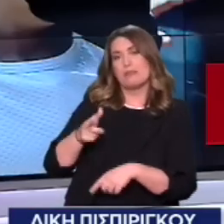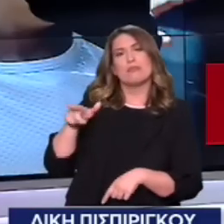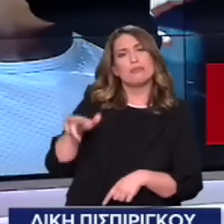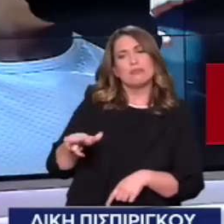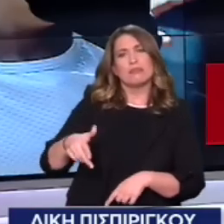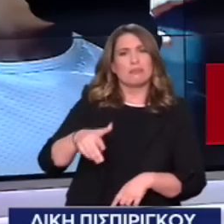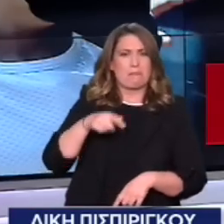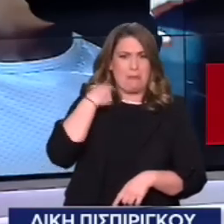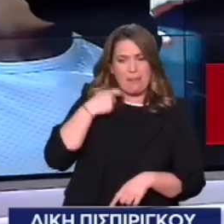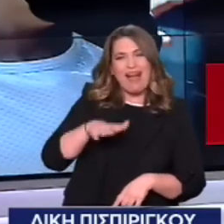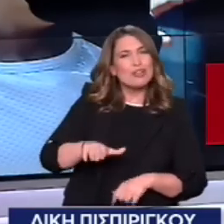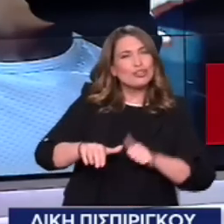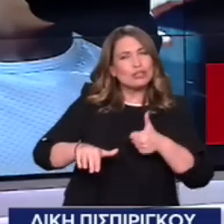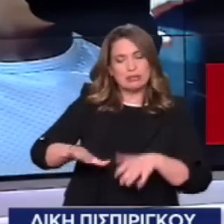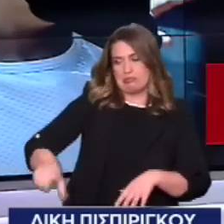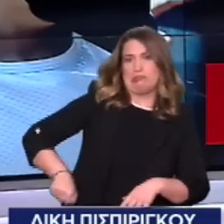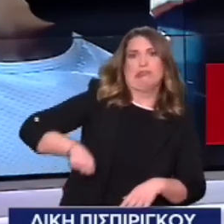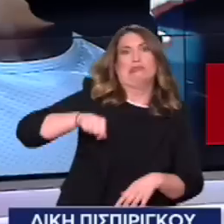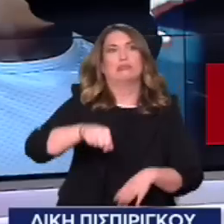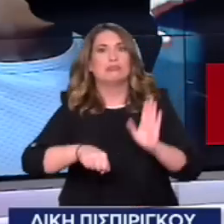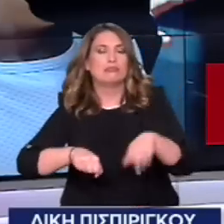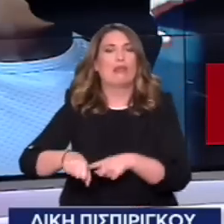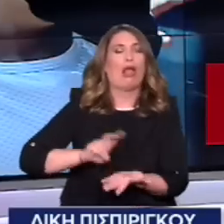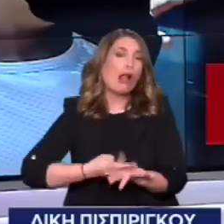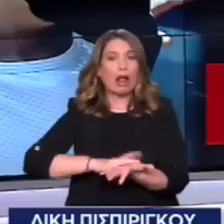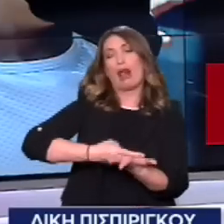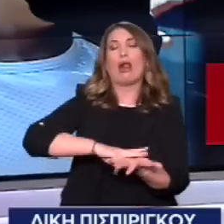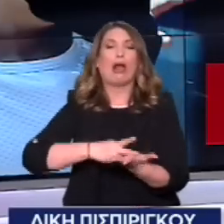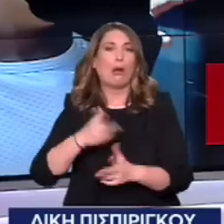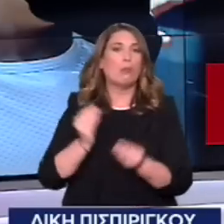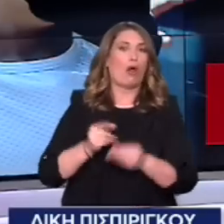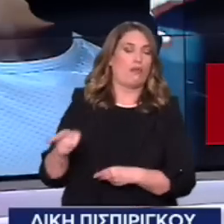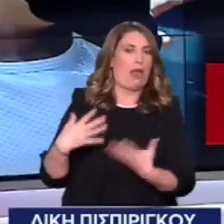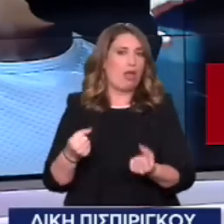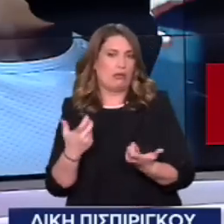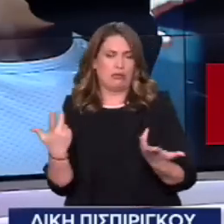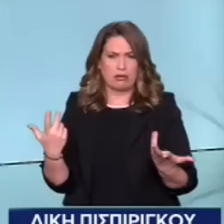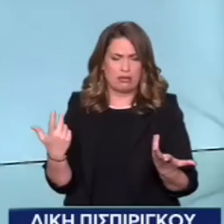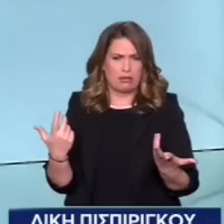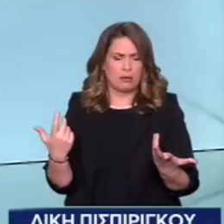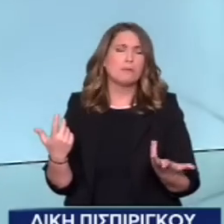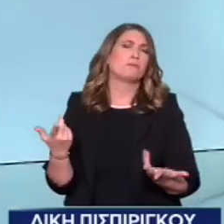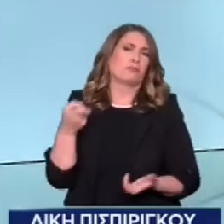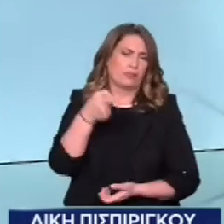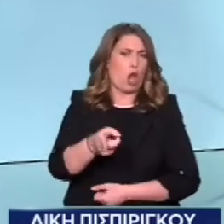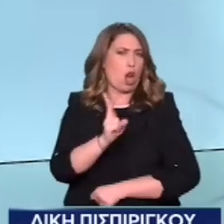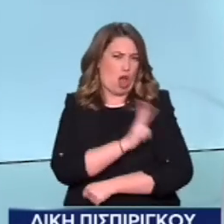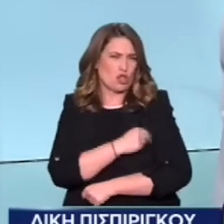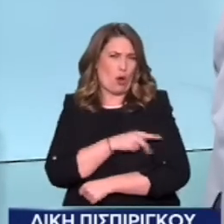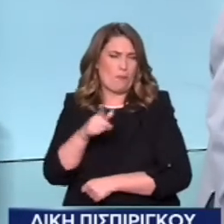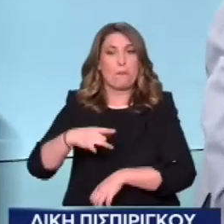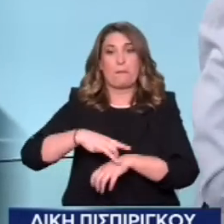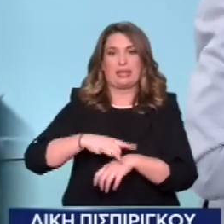νοσοκομείο. Φτάνει εκεί και λέει το παιδί έχει σπασμούς, έχει πρόβλημα. Φτάνει στο νοσοκομείο και